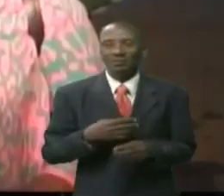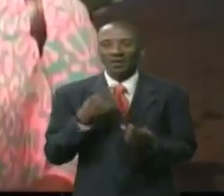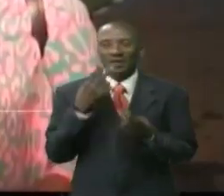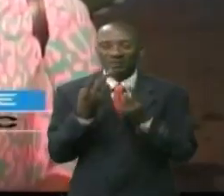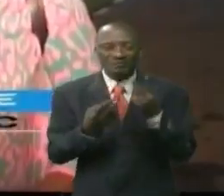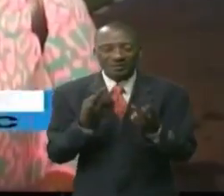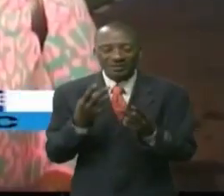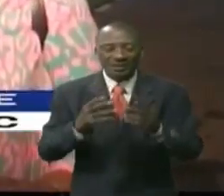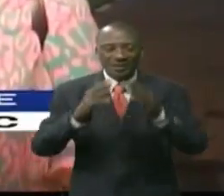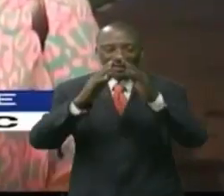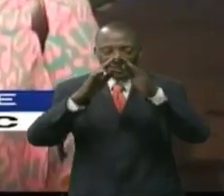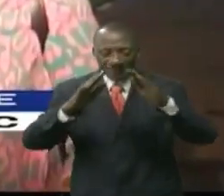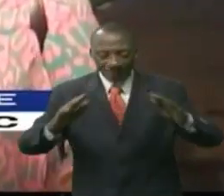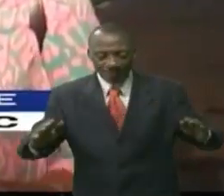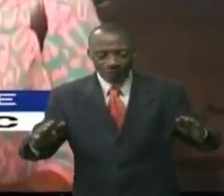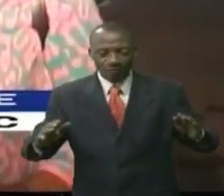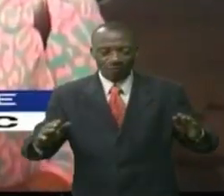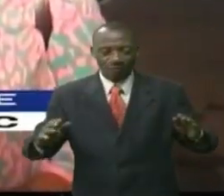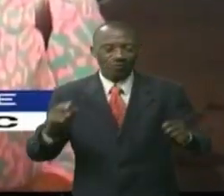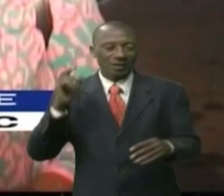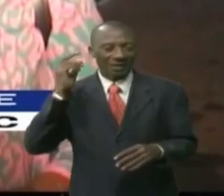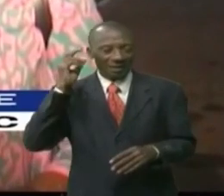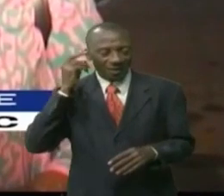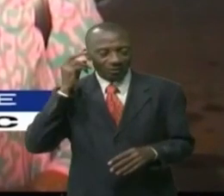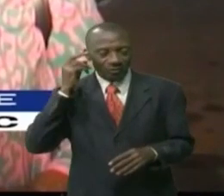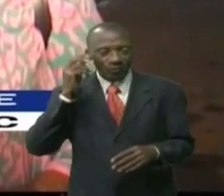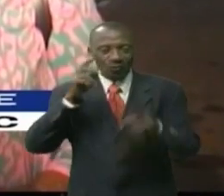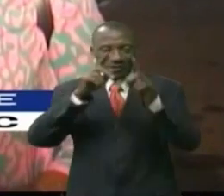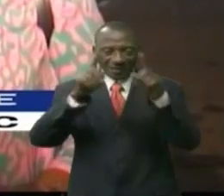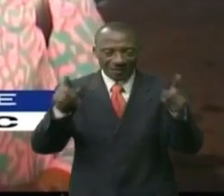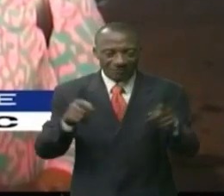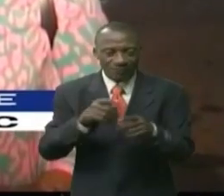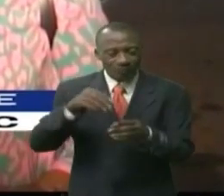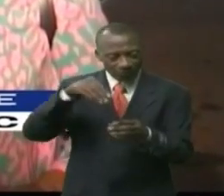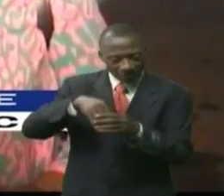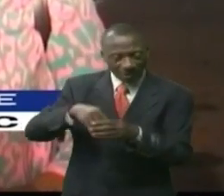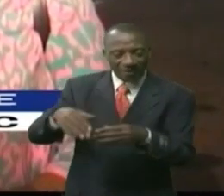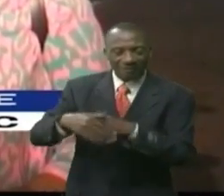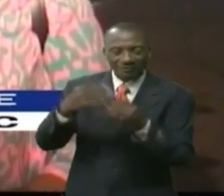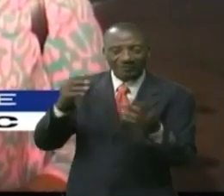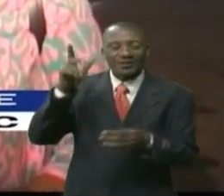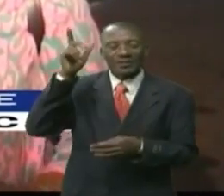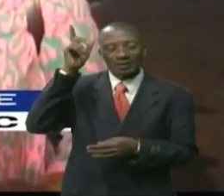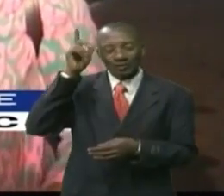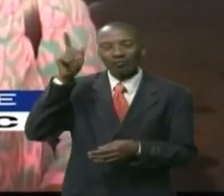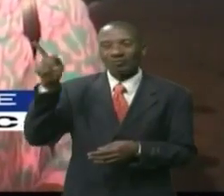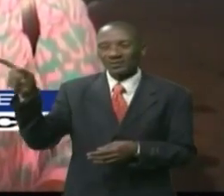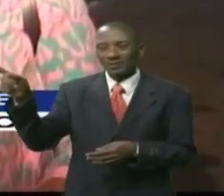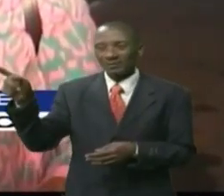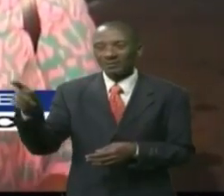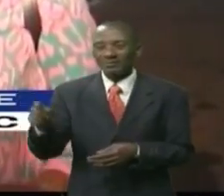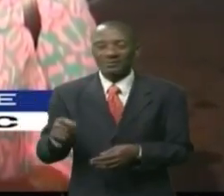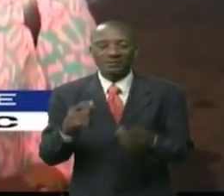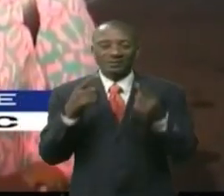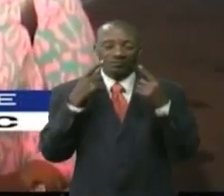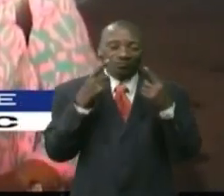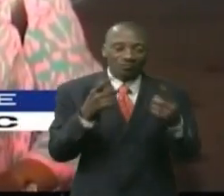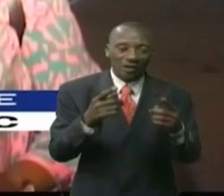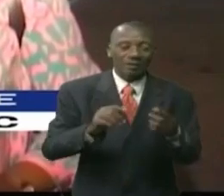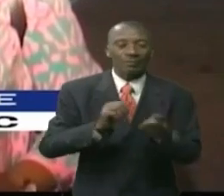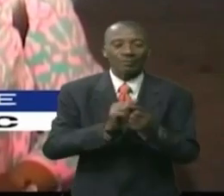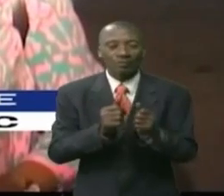auxquels vous êtes confrontés ici localement et permettre à ce que je puisse booster certains dossiers